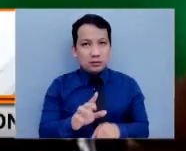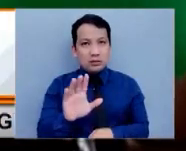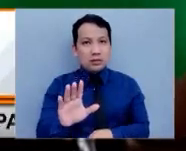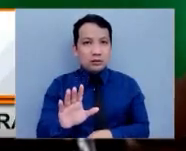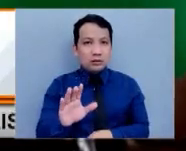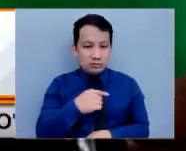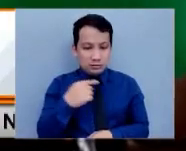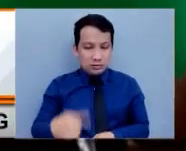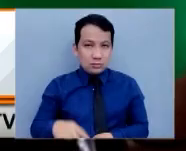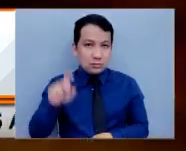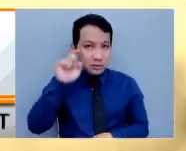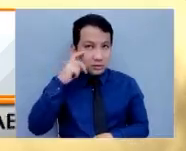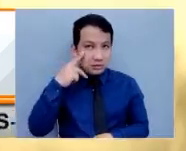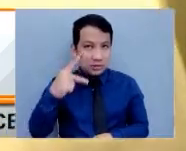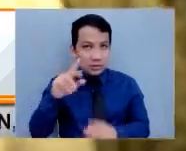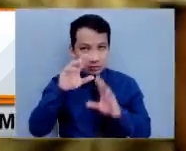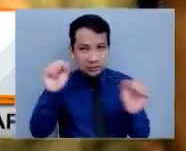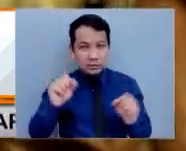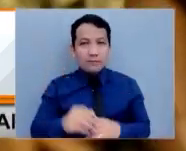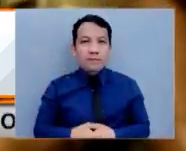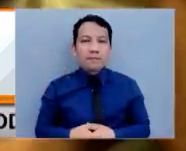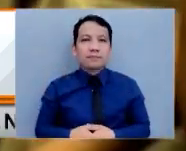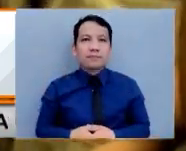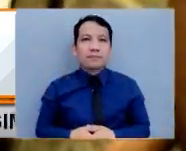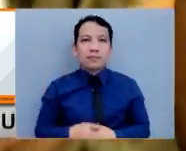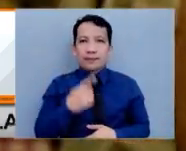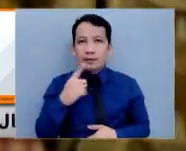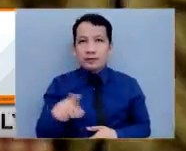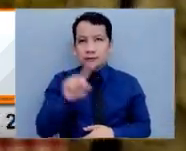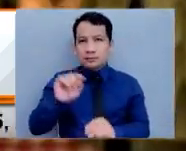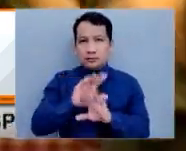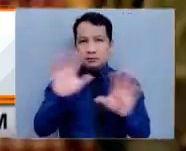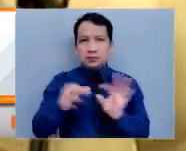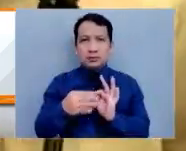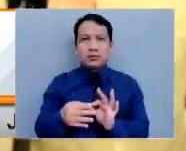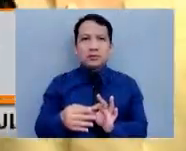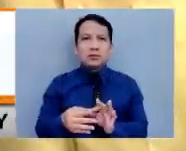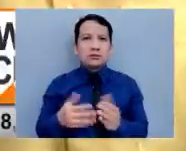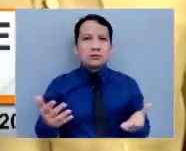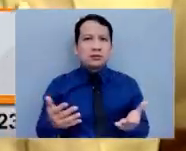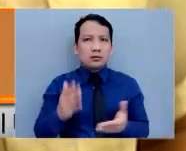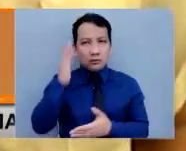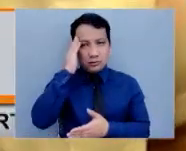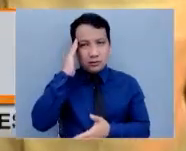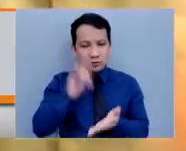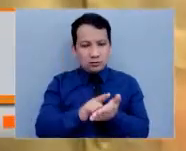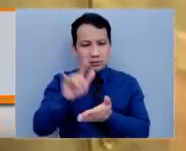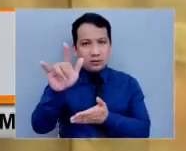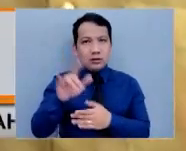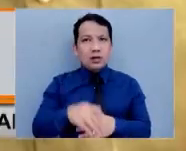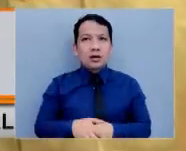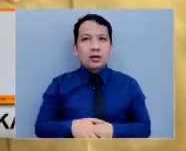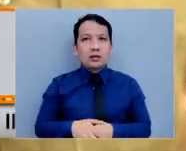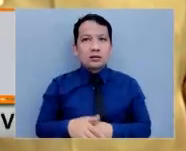Chinese President Xi Jinping. Kanina, nilinaw ni Pangulong Bongbong Marcos na alam niya ang biyahe ni Duterte. Hindi